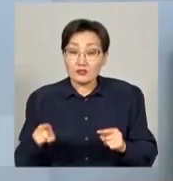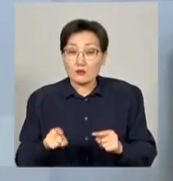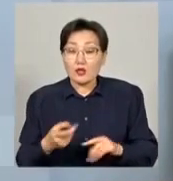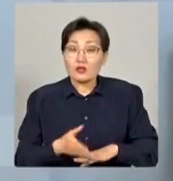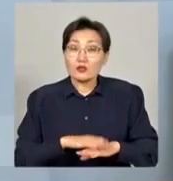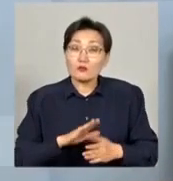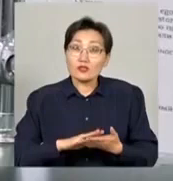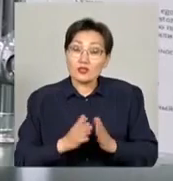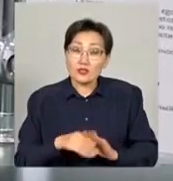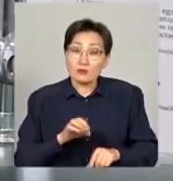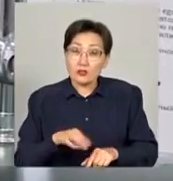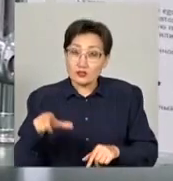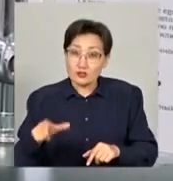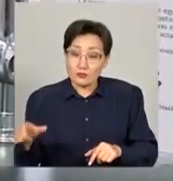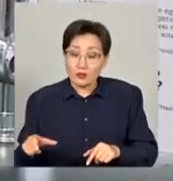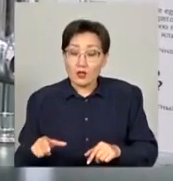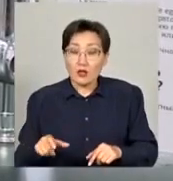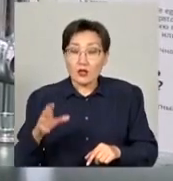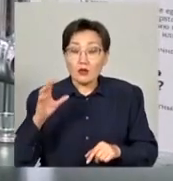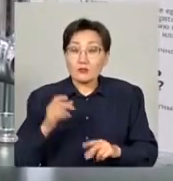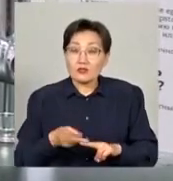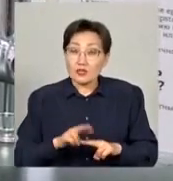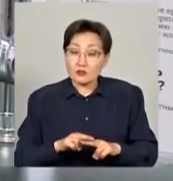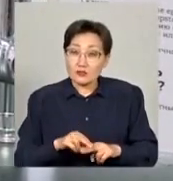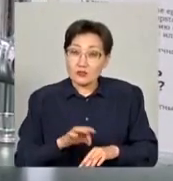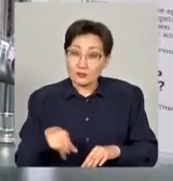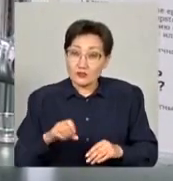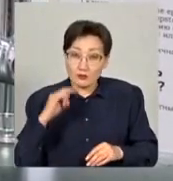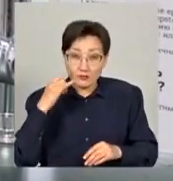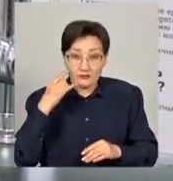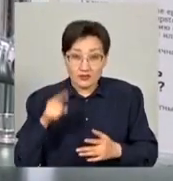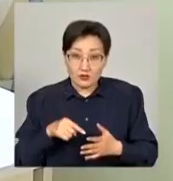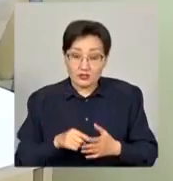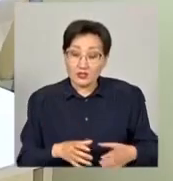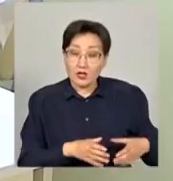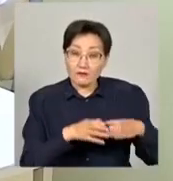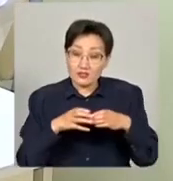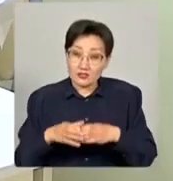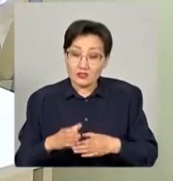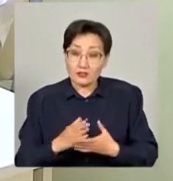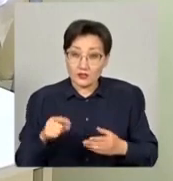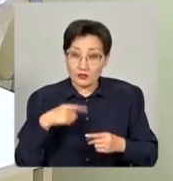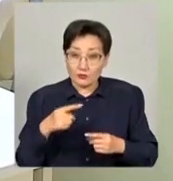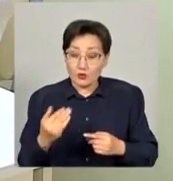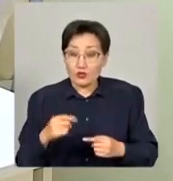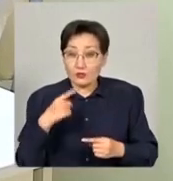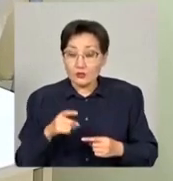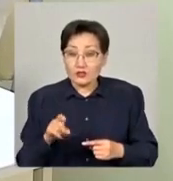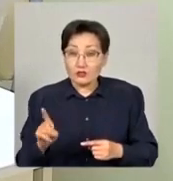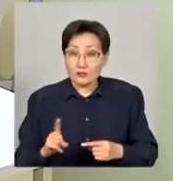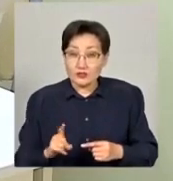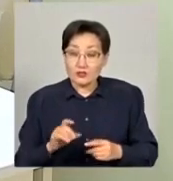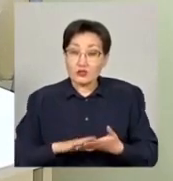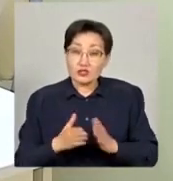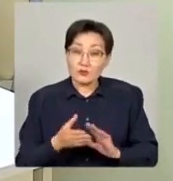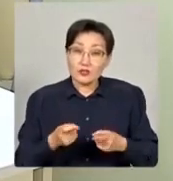пациенттер, жаңа туған сәбилер мен психиатриялық бөлімнің науқастары Павлодар қаласына эвакуацияланғанын айтты. Сөзінше, Екібастұздағы